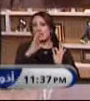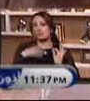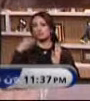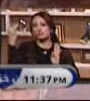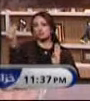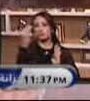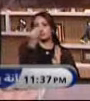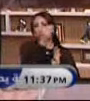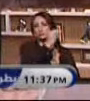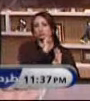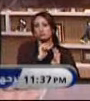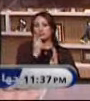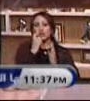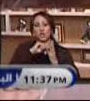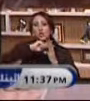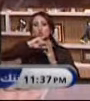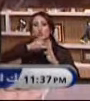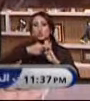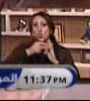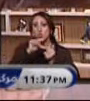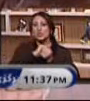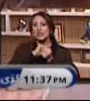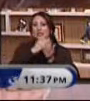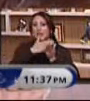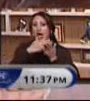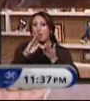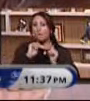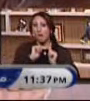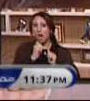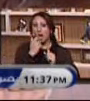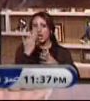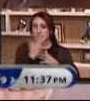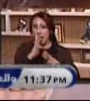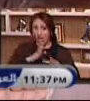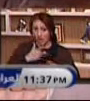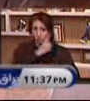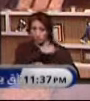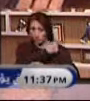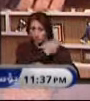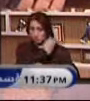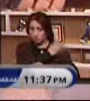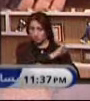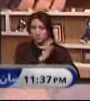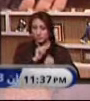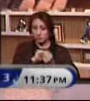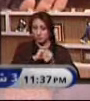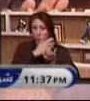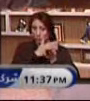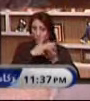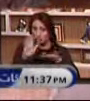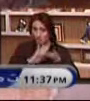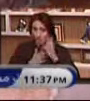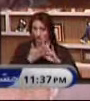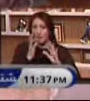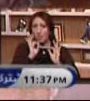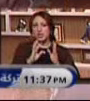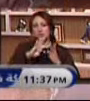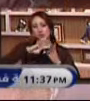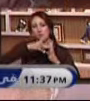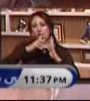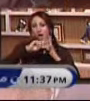هو هنعدمه ليه؟ لأنه قتل واحد. نعم. طب دفع الدية صام الشهرين. أصل السجن ده مش كفارة. لو سجن 25